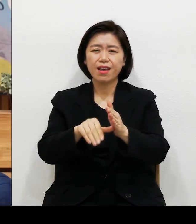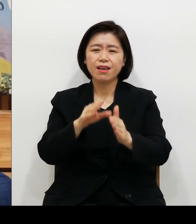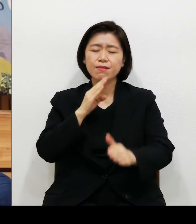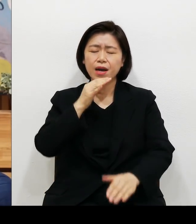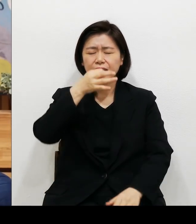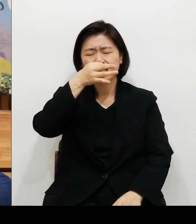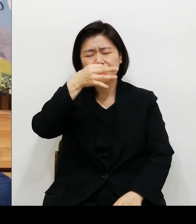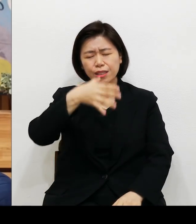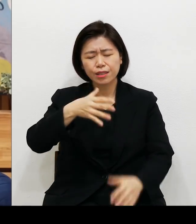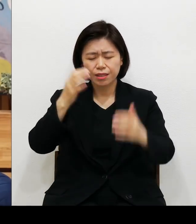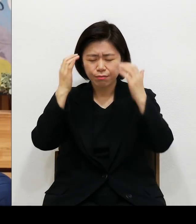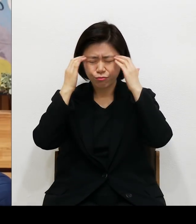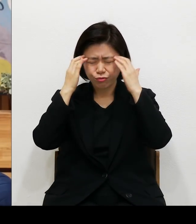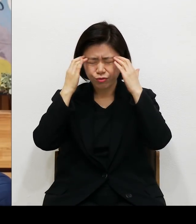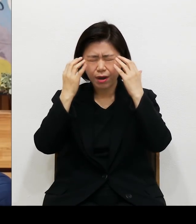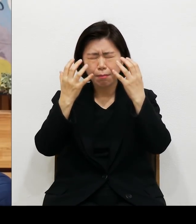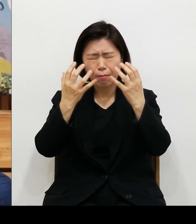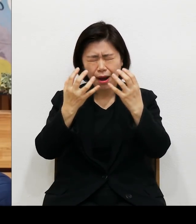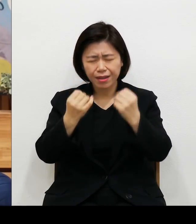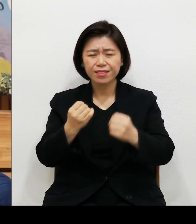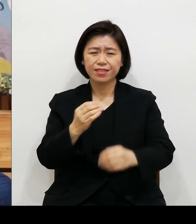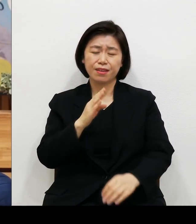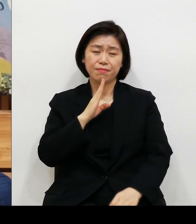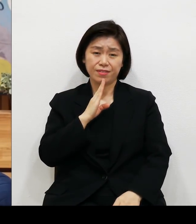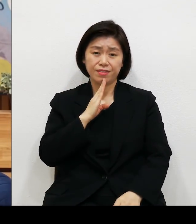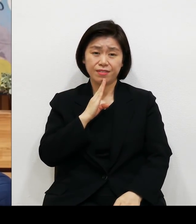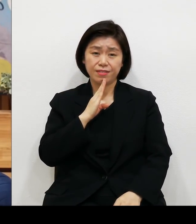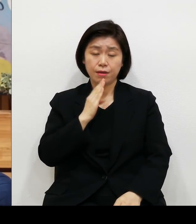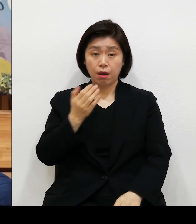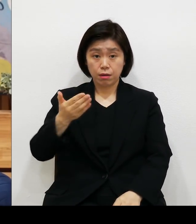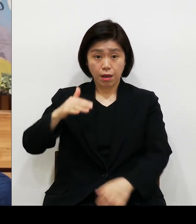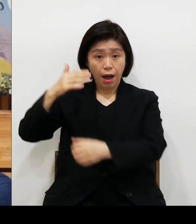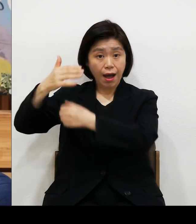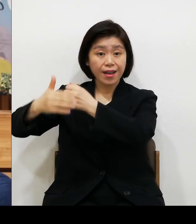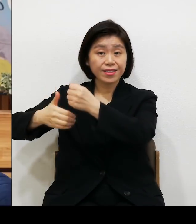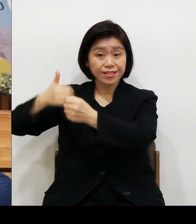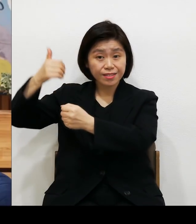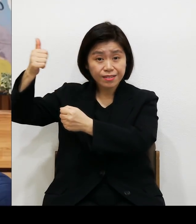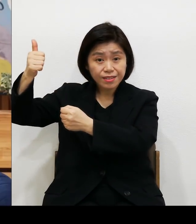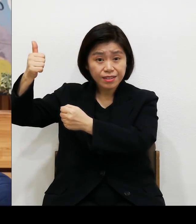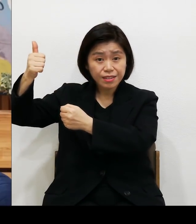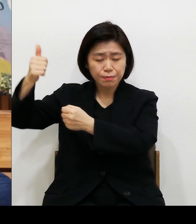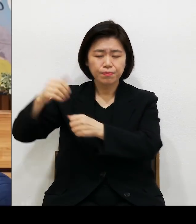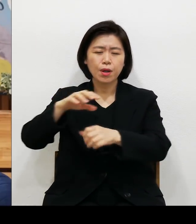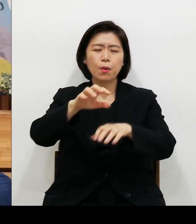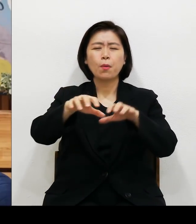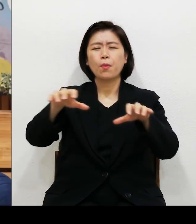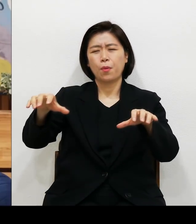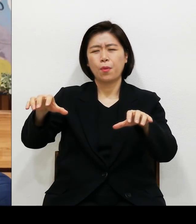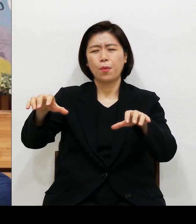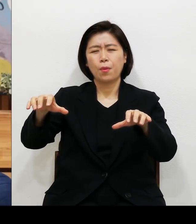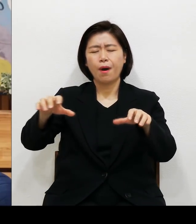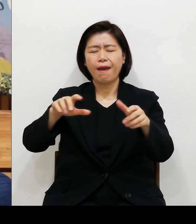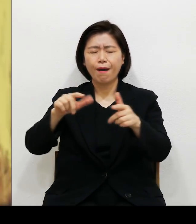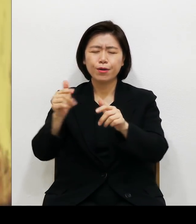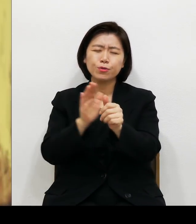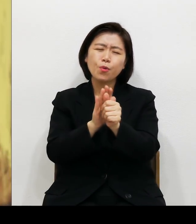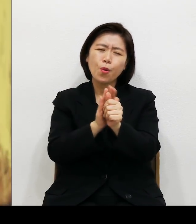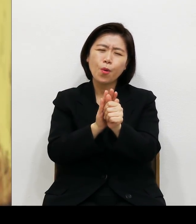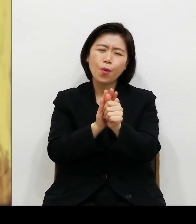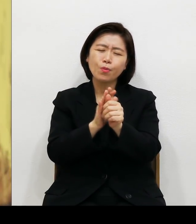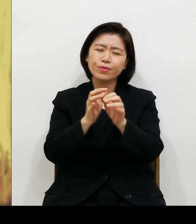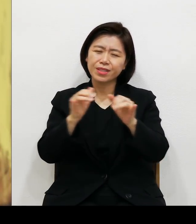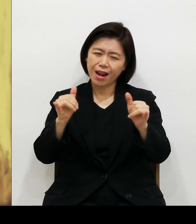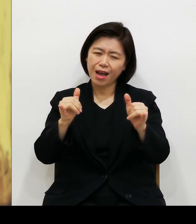그곳이 힘들고 고통스러웠을까 하는 생각도 들지만 하나님께서는 아까 말씀하셨듯이 곳곳에 엑스맨들을